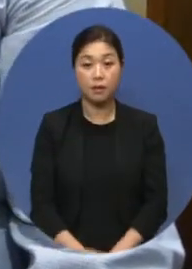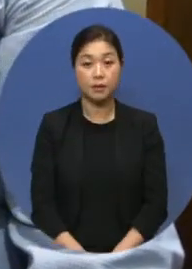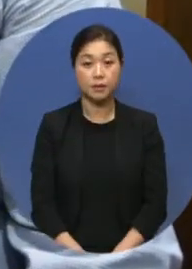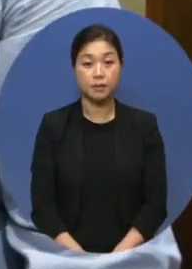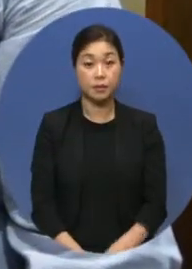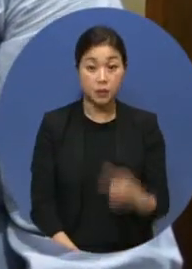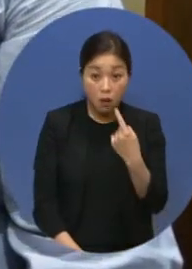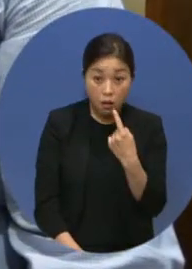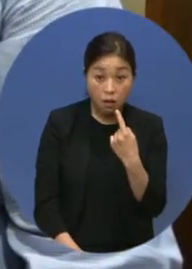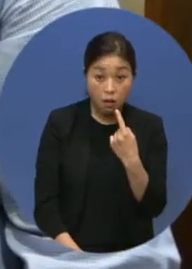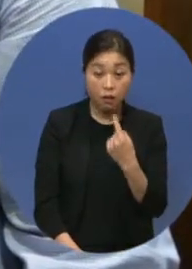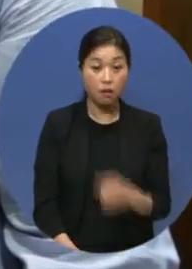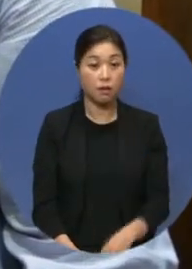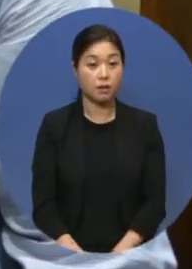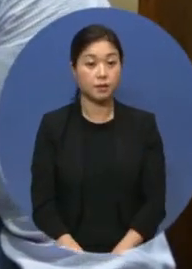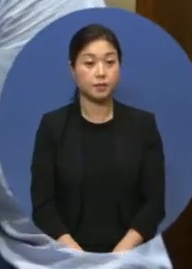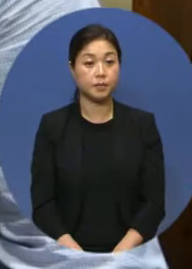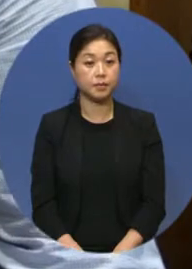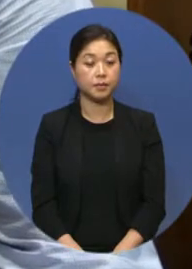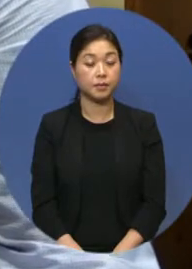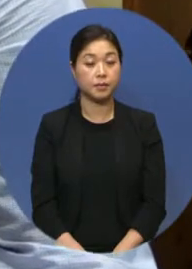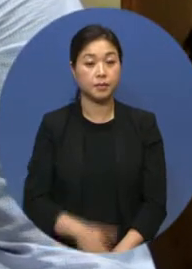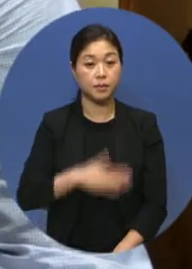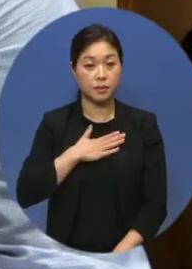저요? 네. 저는